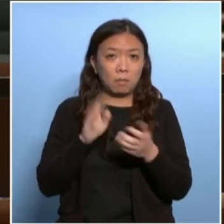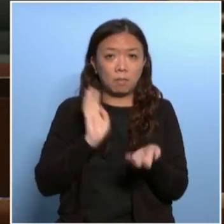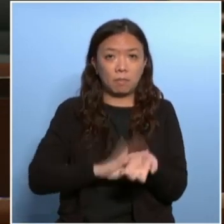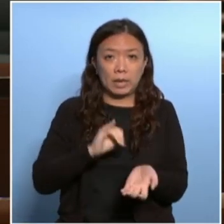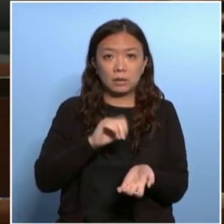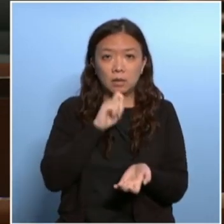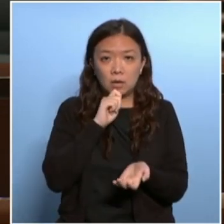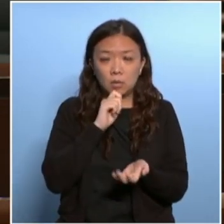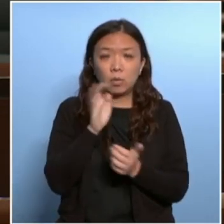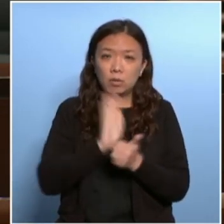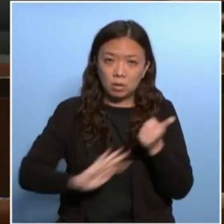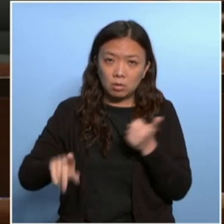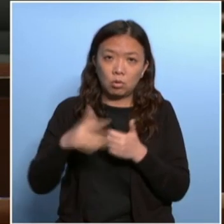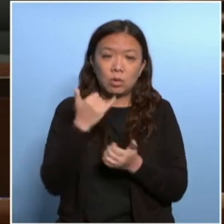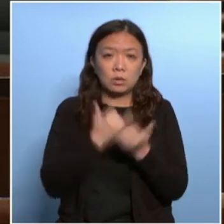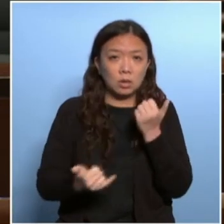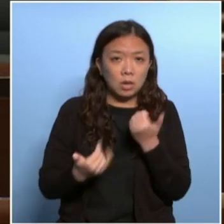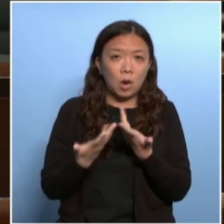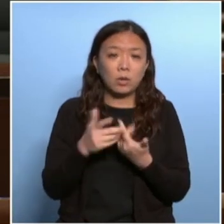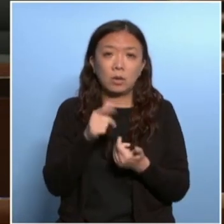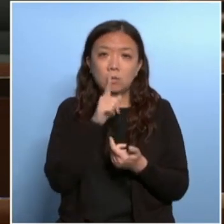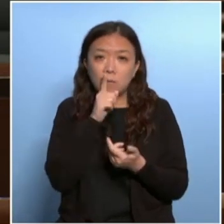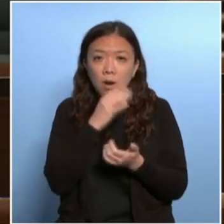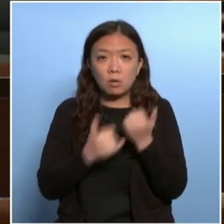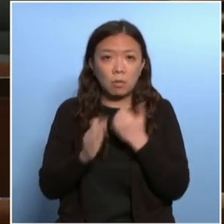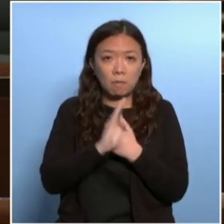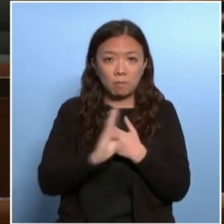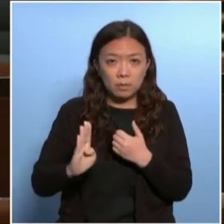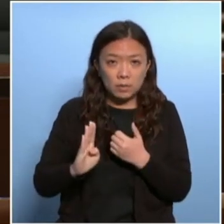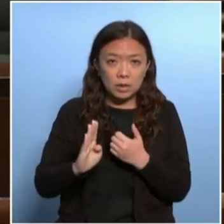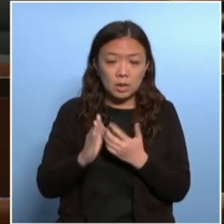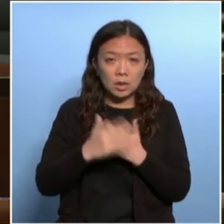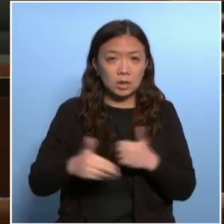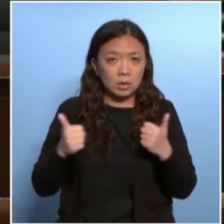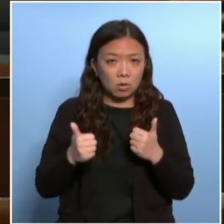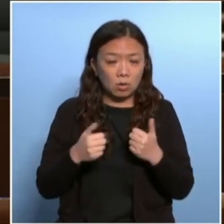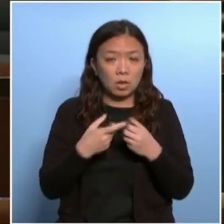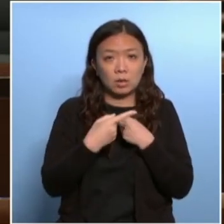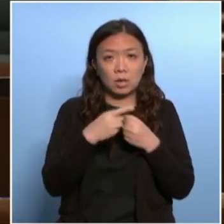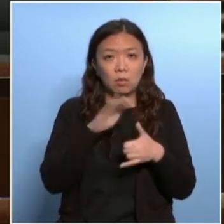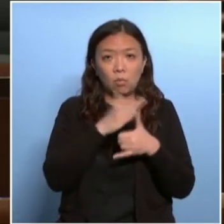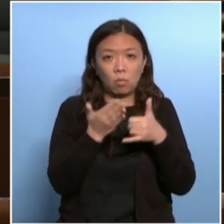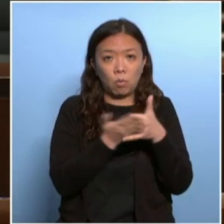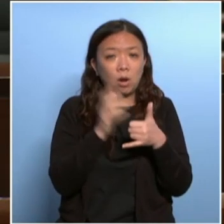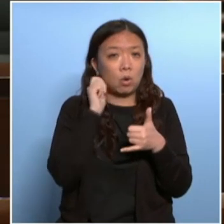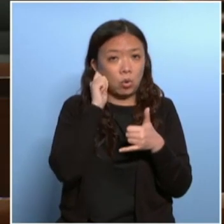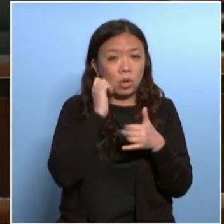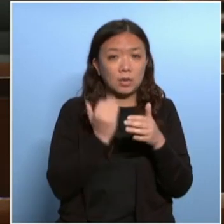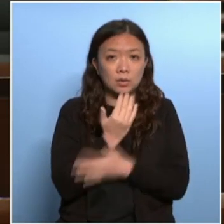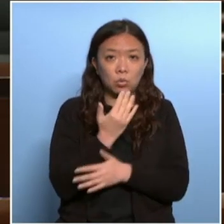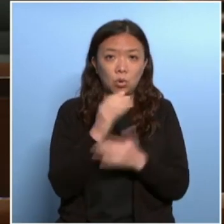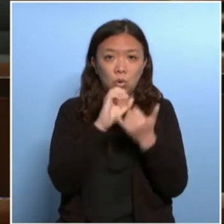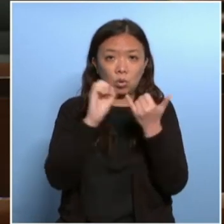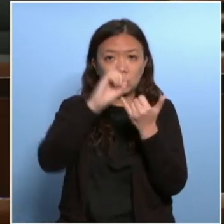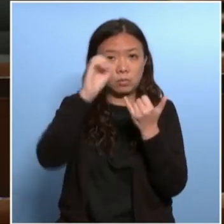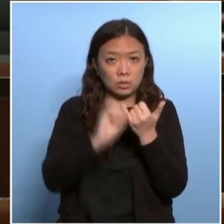會影響它的分娩和母嬰健康的。即是說第一，懷孕的婦女超過六成是會